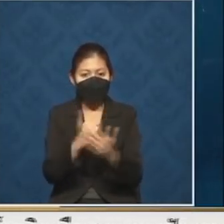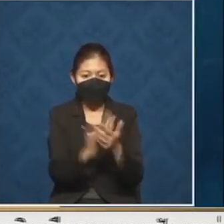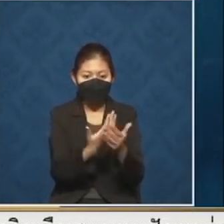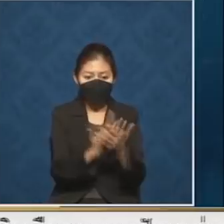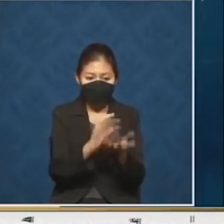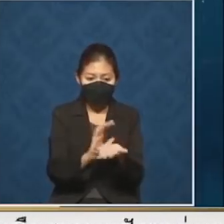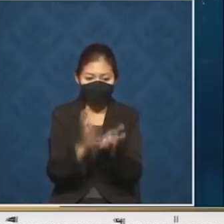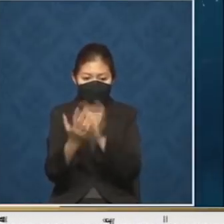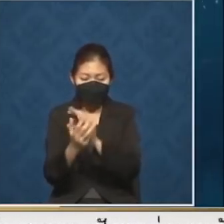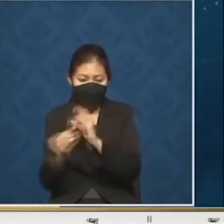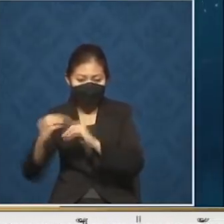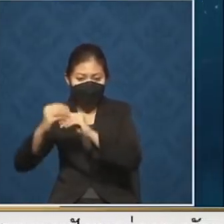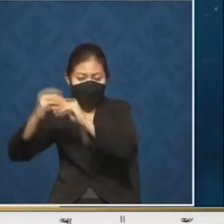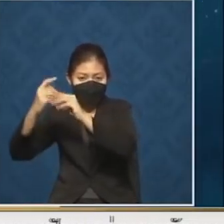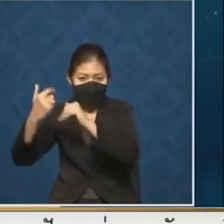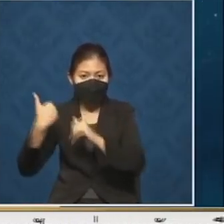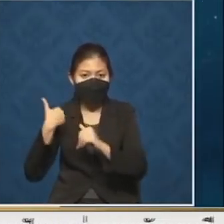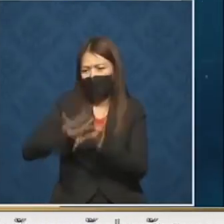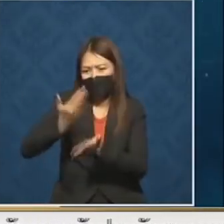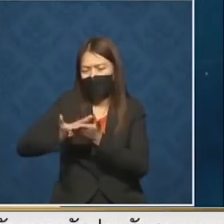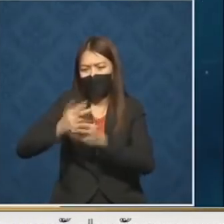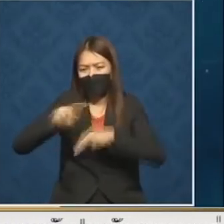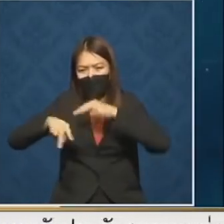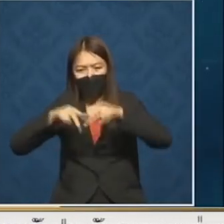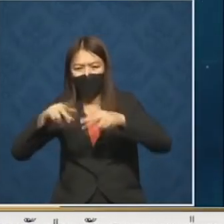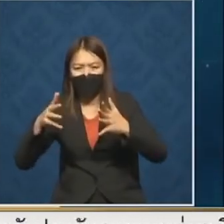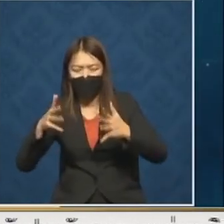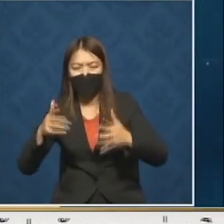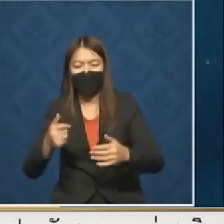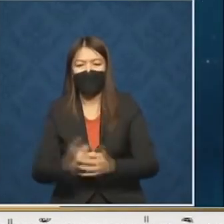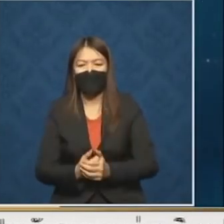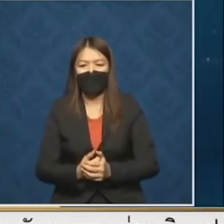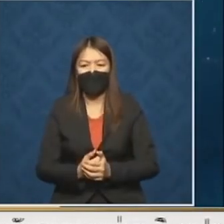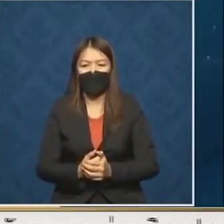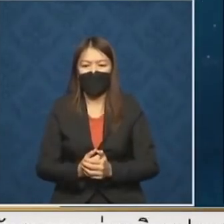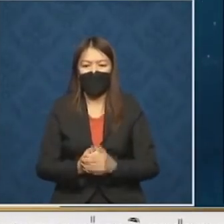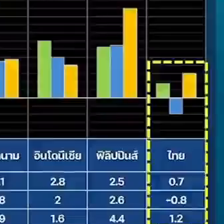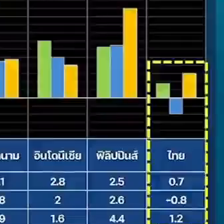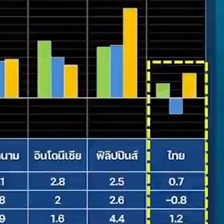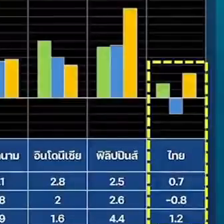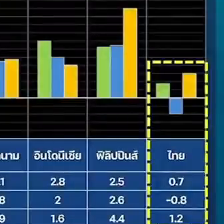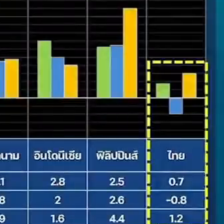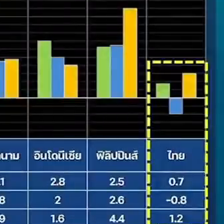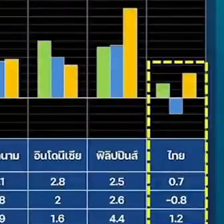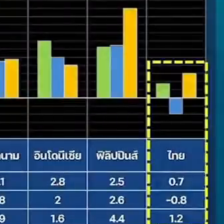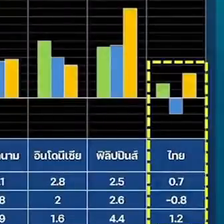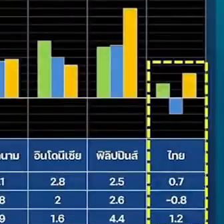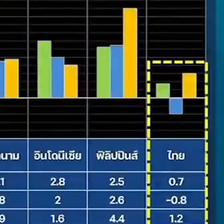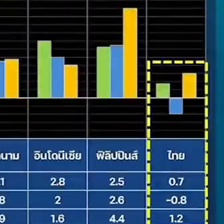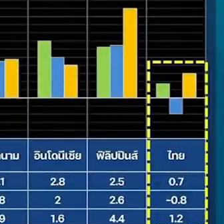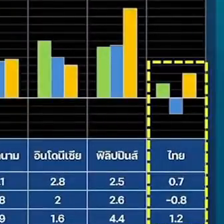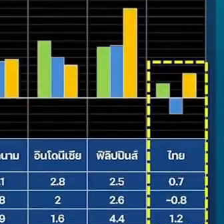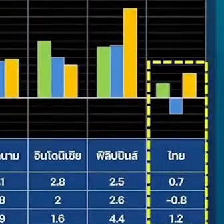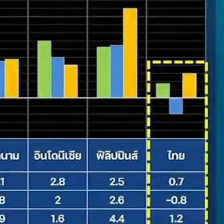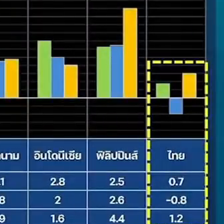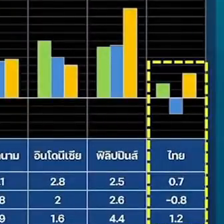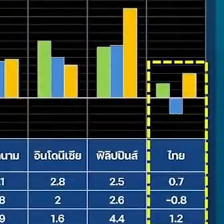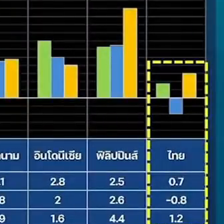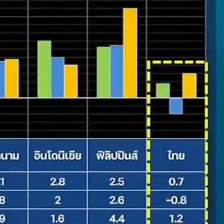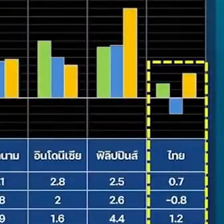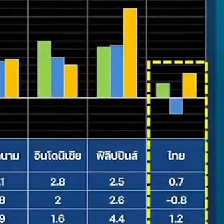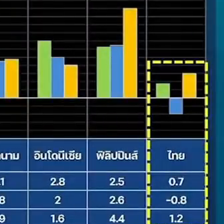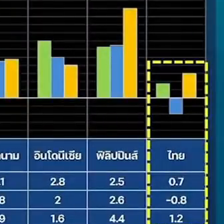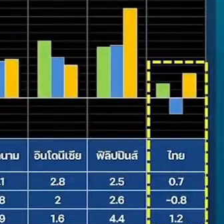แล้วก็ มีอยู่ตลอดเวลานะครับ ก็ไปดูประกอบได้จาก Facebook พลเอกประยุทธ์จันทร์โอชานะครับซึ่งพูดถึงความสำเร็จนะ